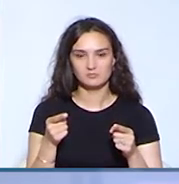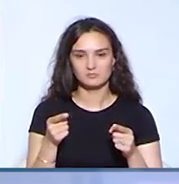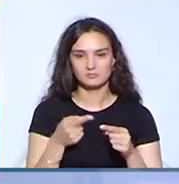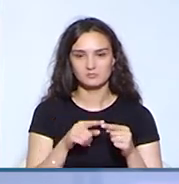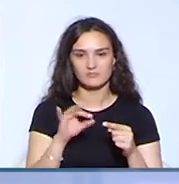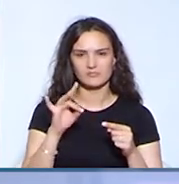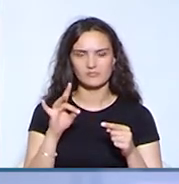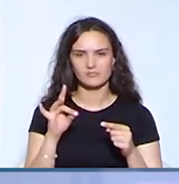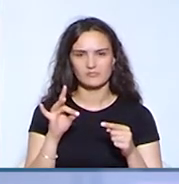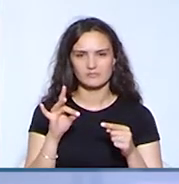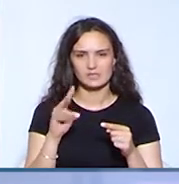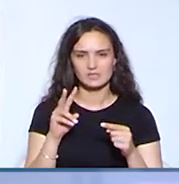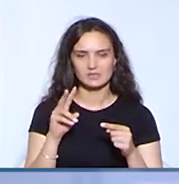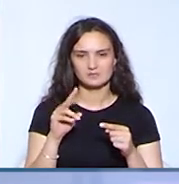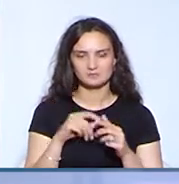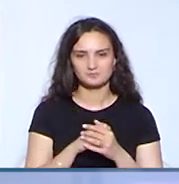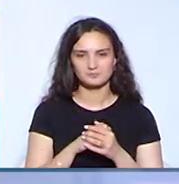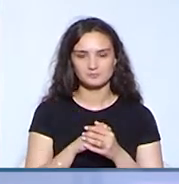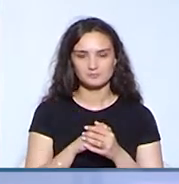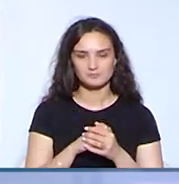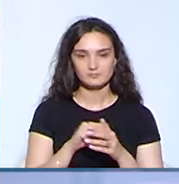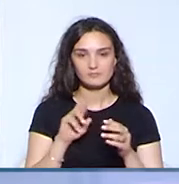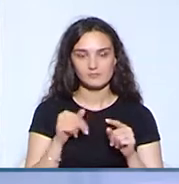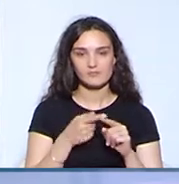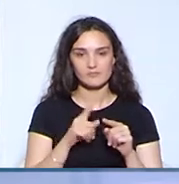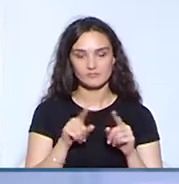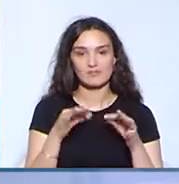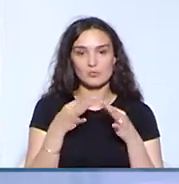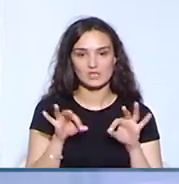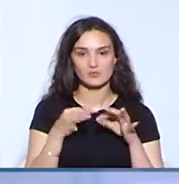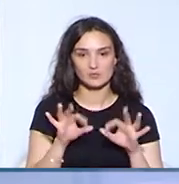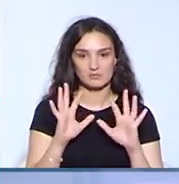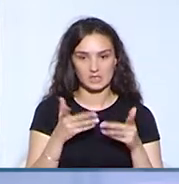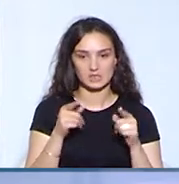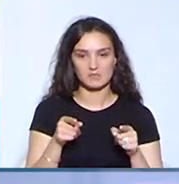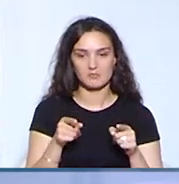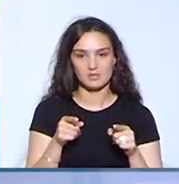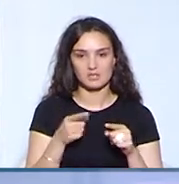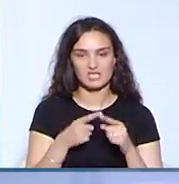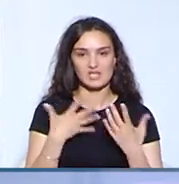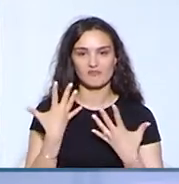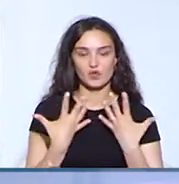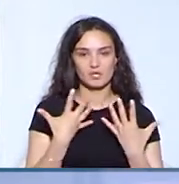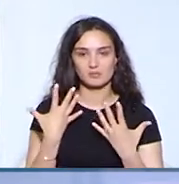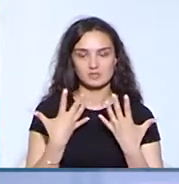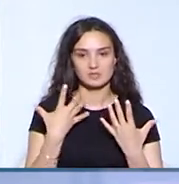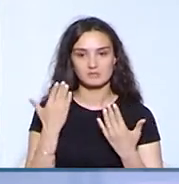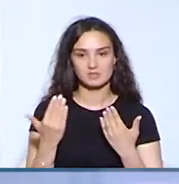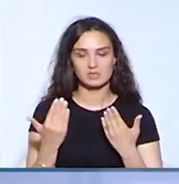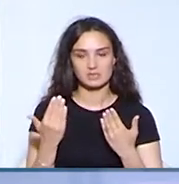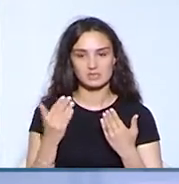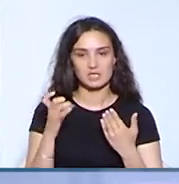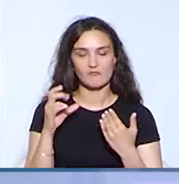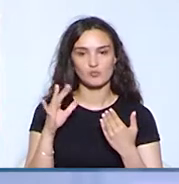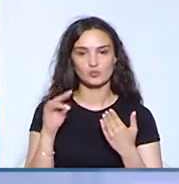რენინ რილიზინ ფაქტორების აქტივაცია და გამოთავისუფლება ხდება ეგრეთ წოდებული ეიფორების ნივთიერებების მისი